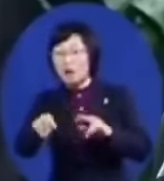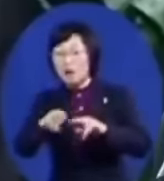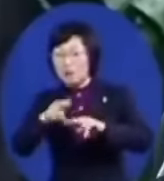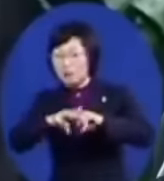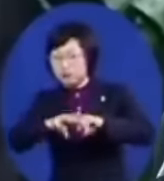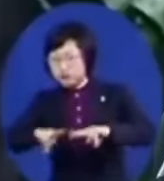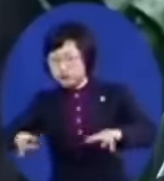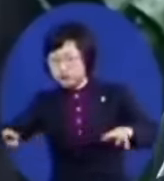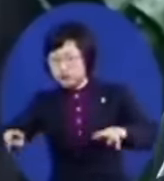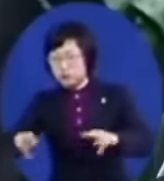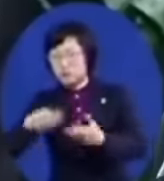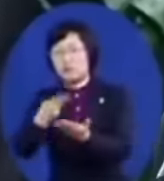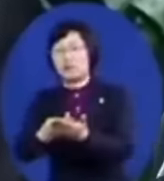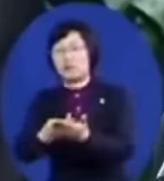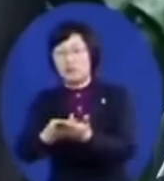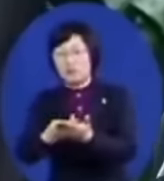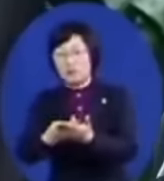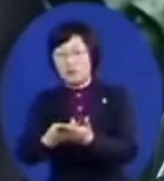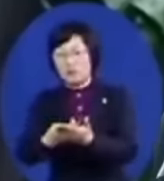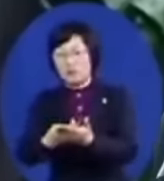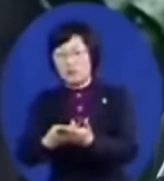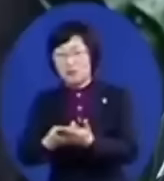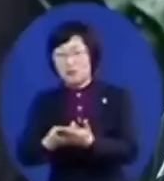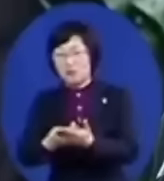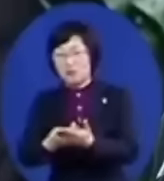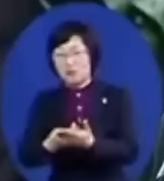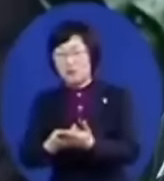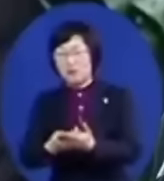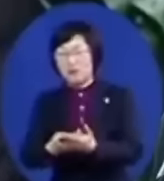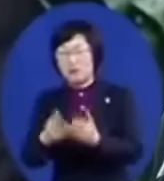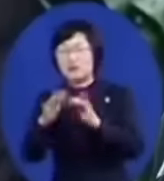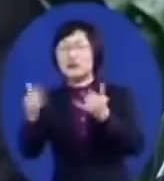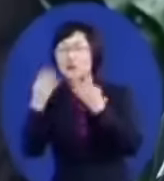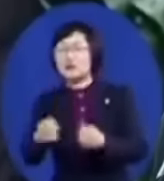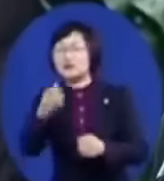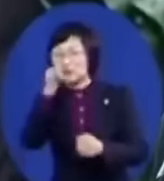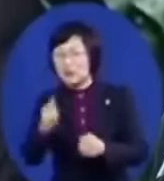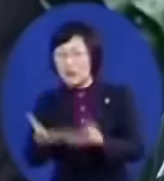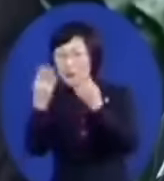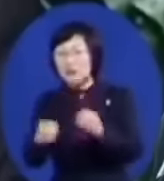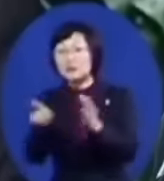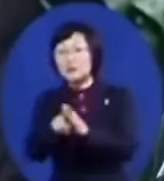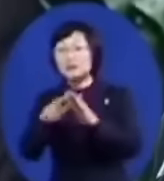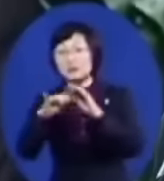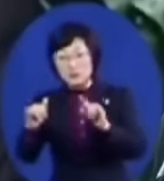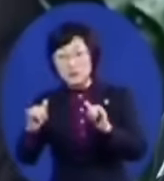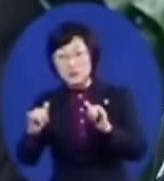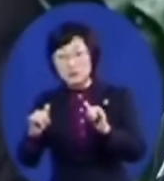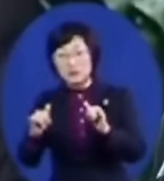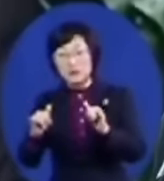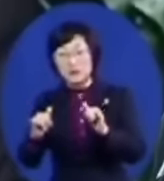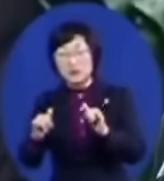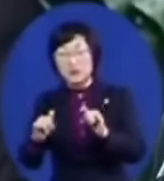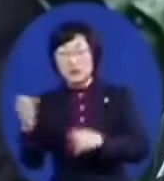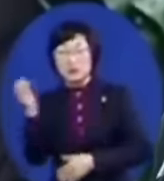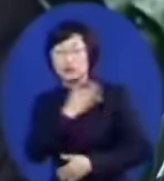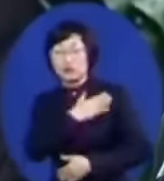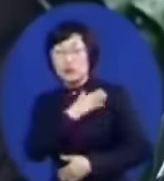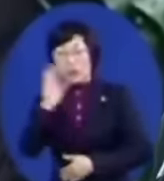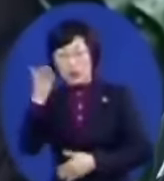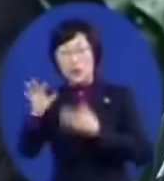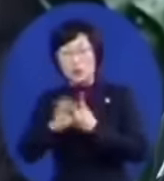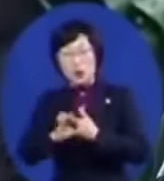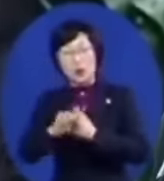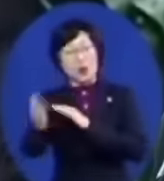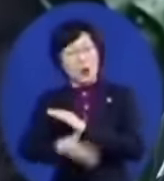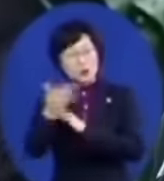앉아서 얻어먹고 있는 그런 신자들이 많습니다. 많은 신자들이 부자 되면